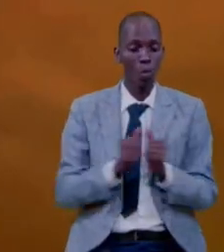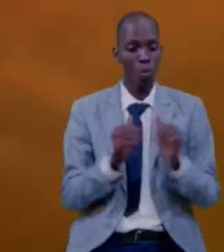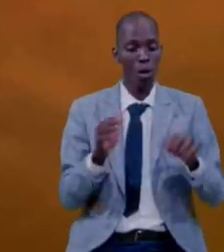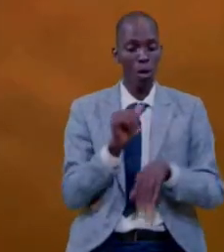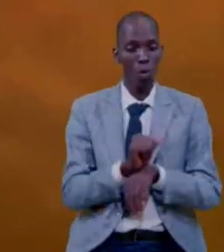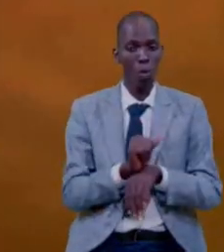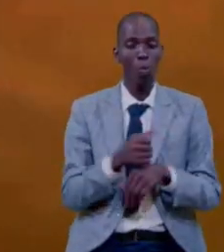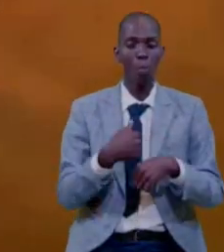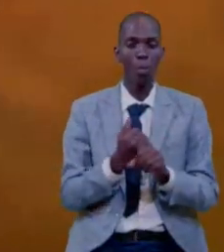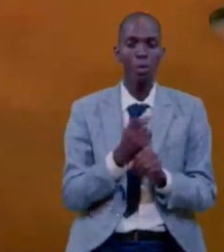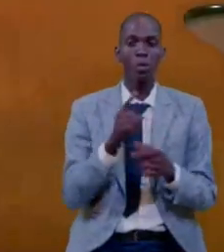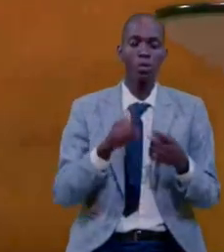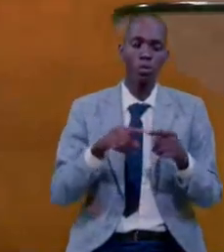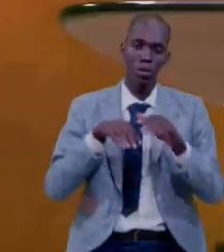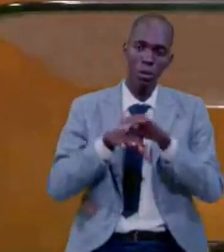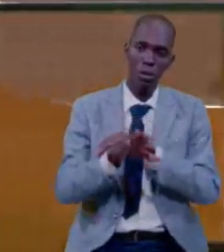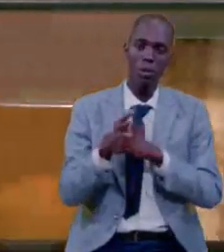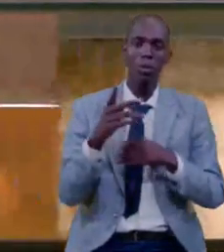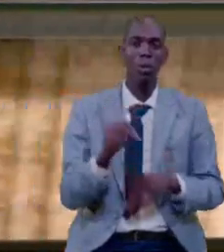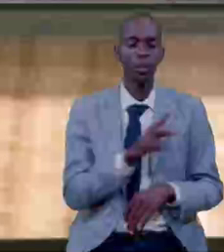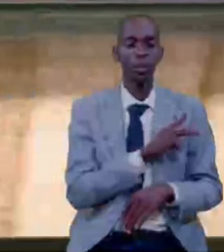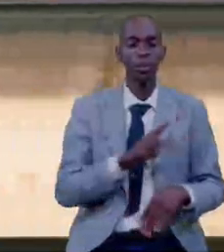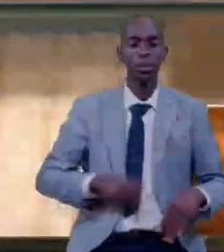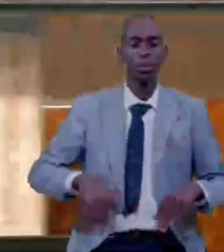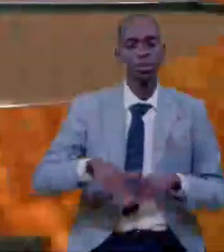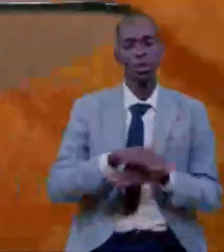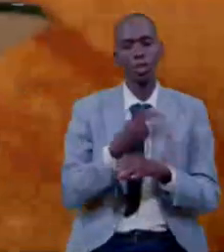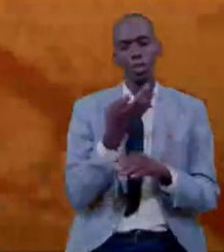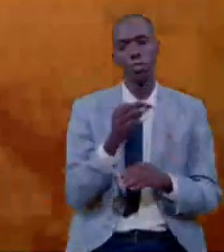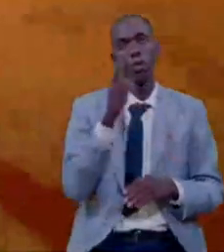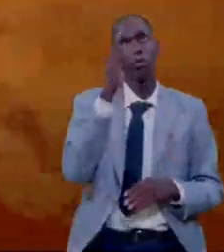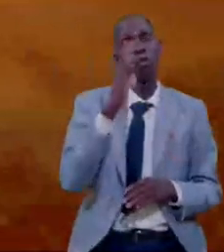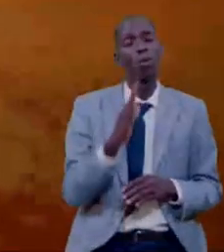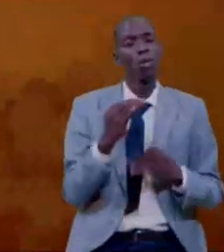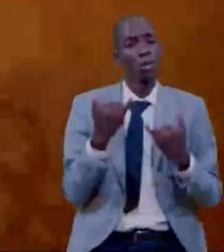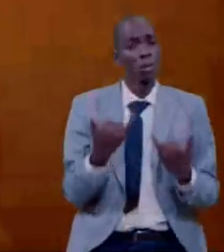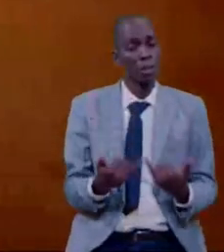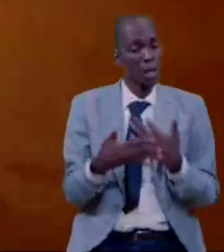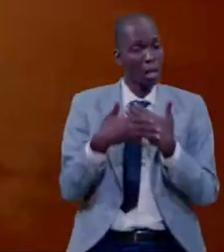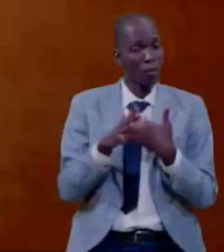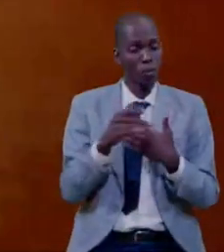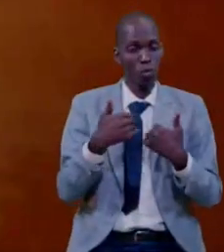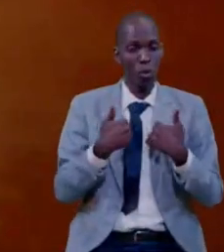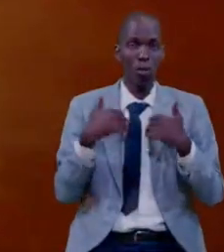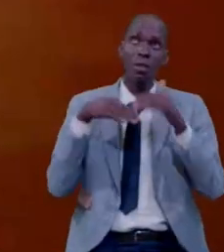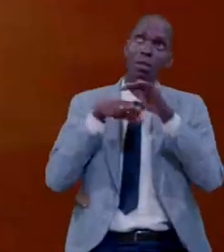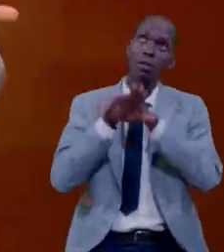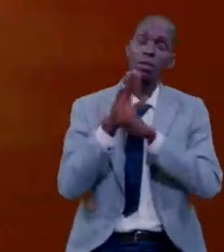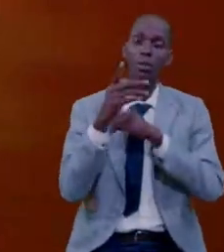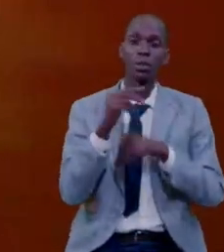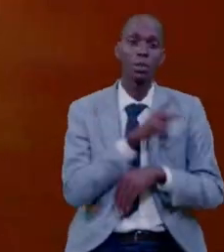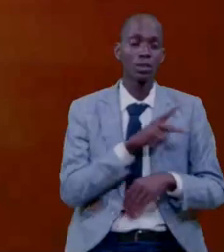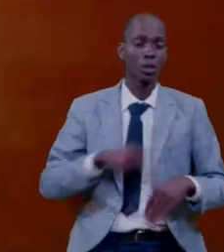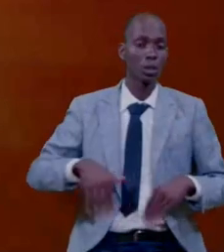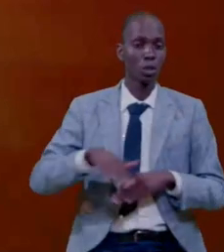fait entrer dans le royaume de Dieu. Maintenant, après être entré dans le royaume de Dieu,